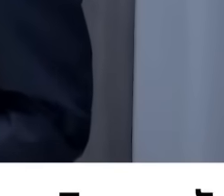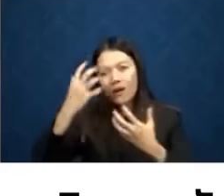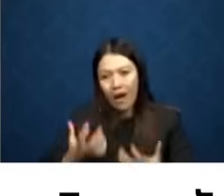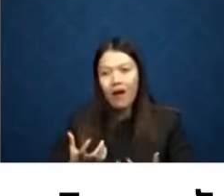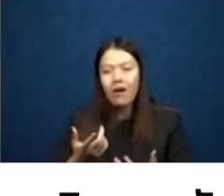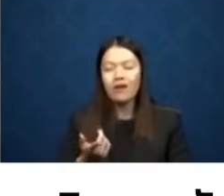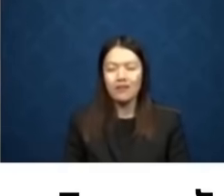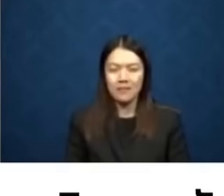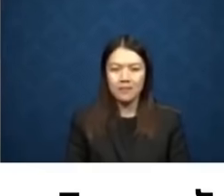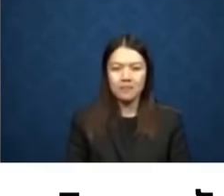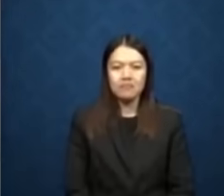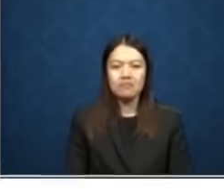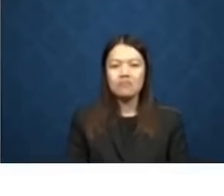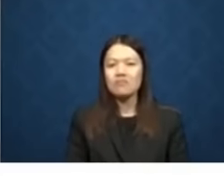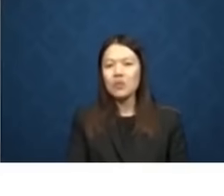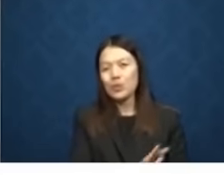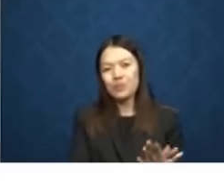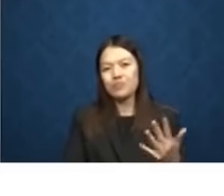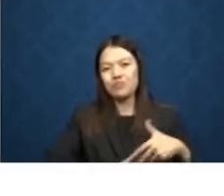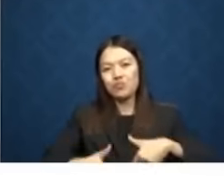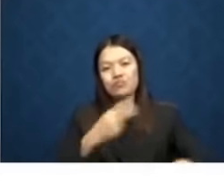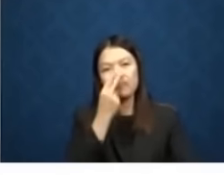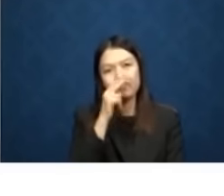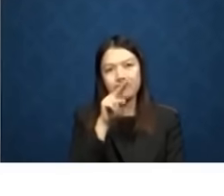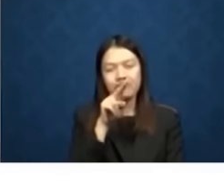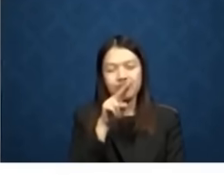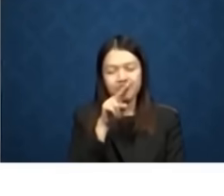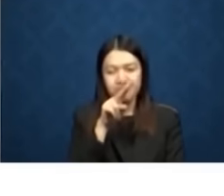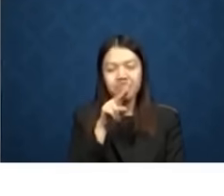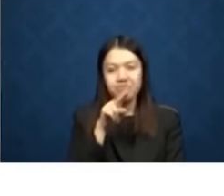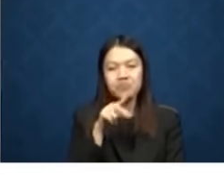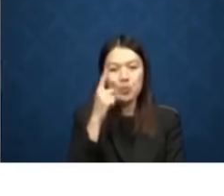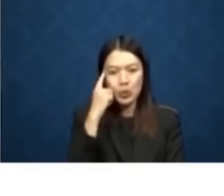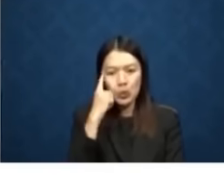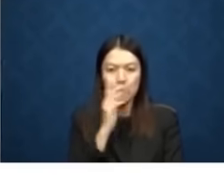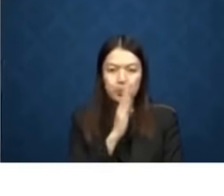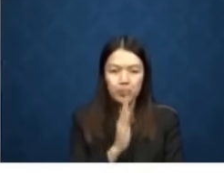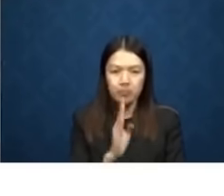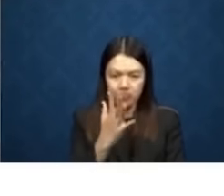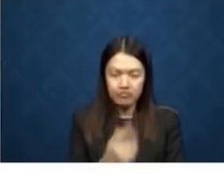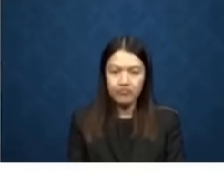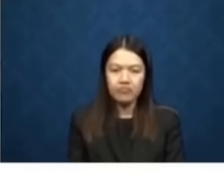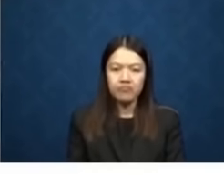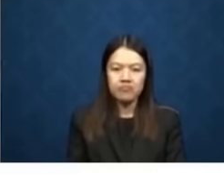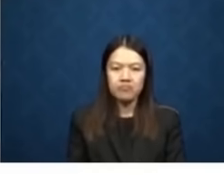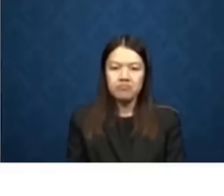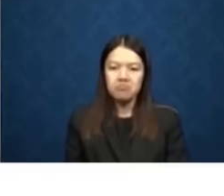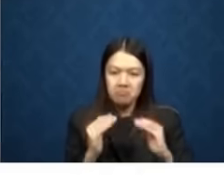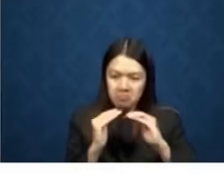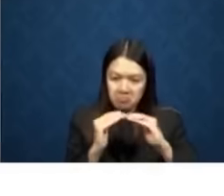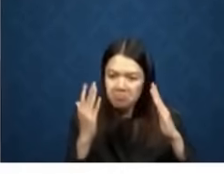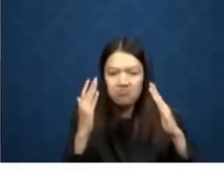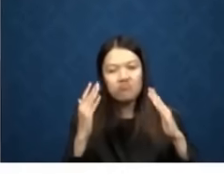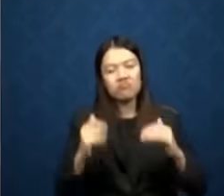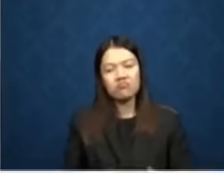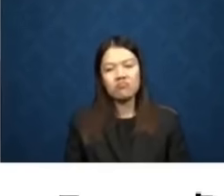ครับนี้สังคมทั่วไปมองเห็นว่ามันไม่ตรงมันบิดเบี้ยวมันเบี่ยงเบนไม่เสมอ